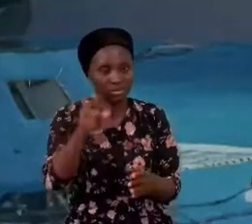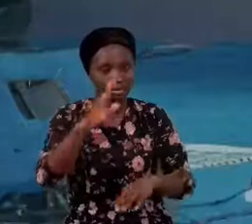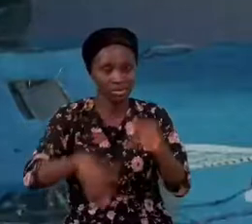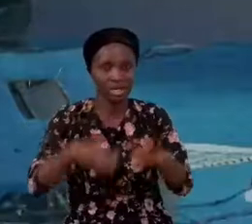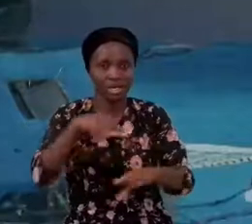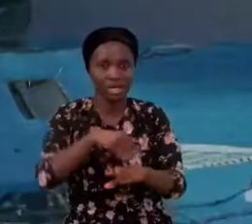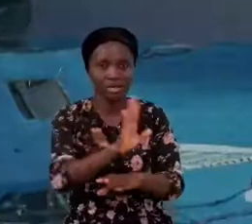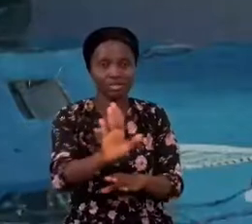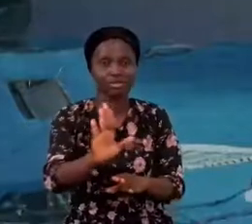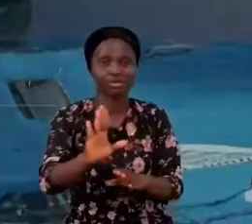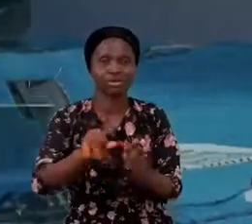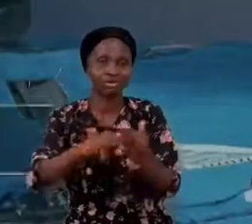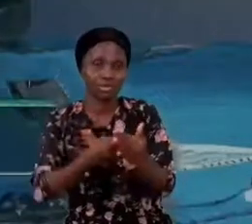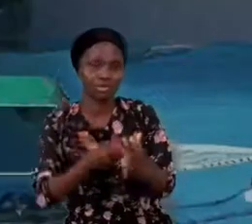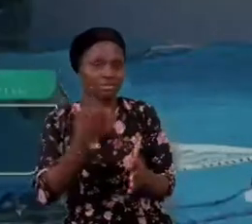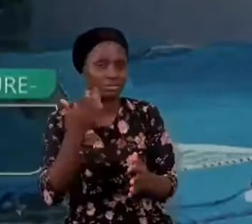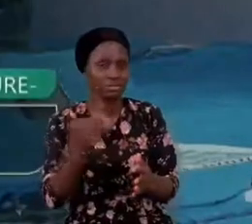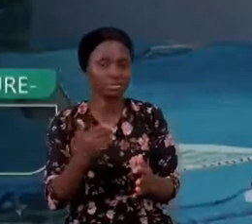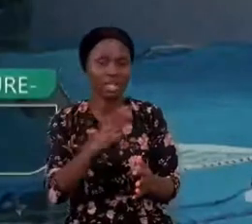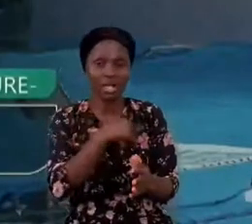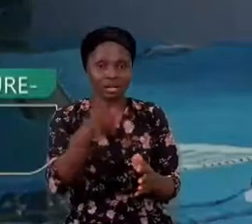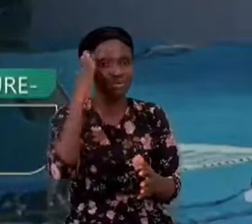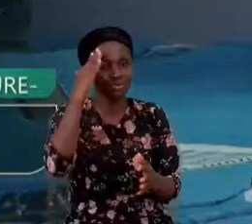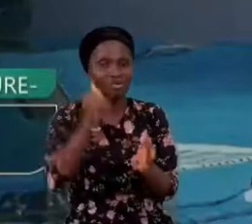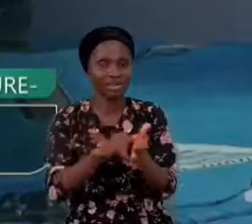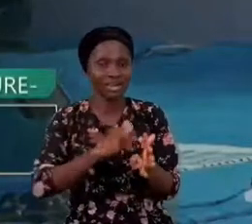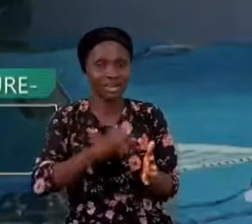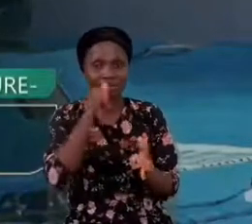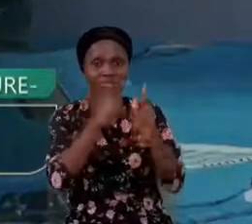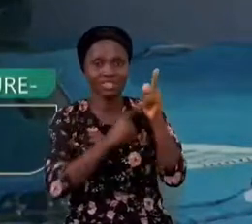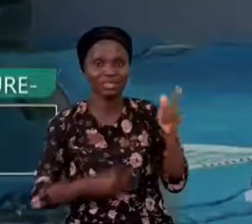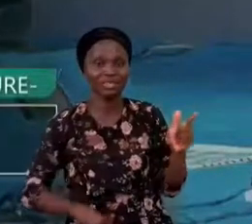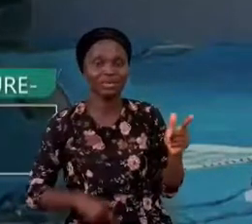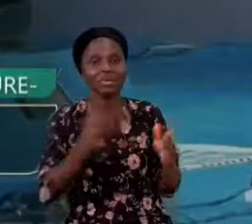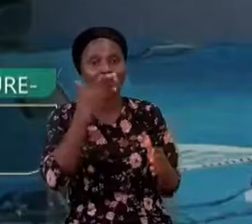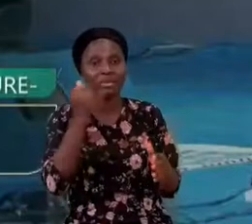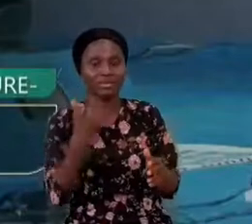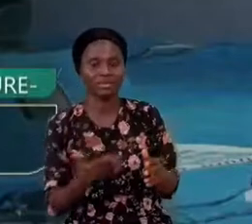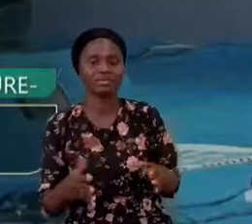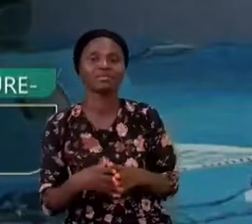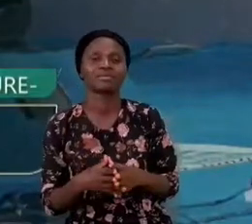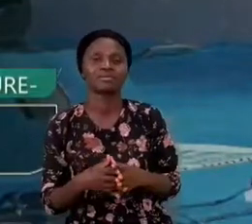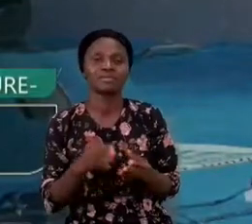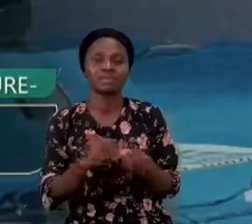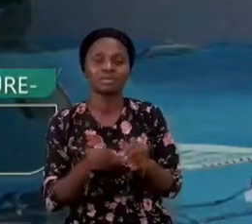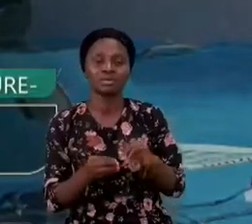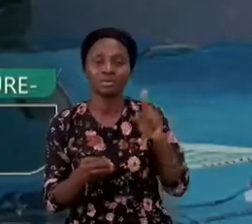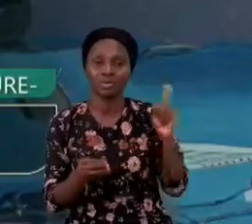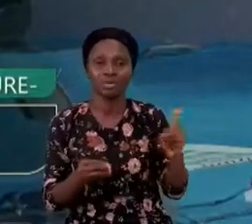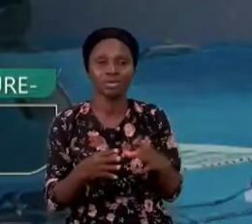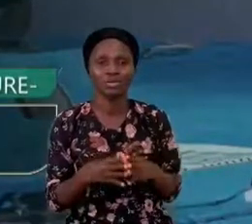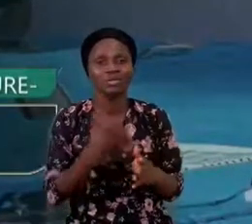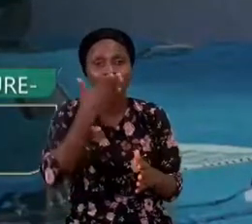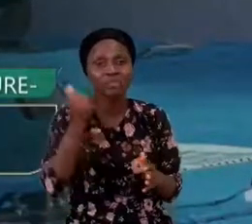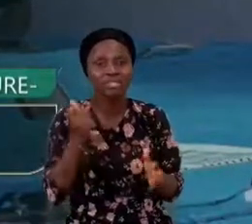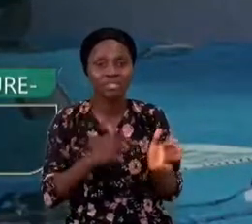choses, premièrement, un meilleur désir, un meilleur désir. Regarde ta vie et tu dis,